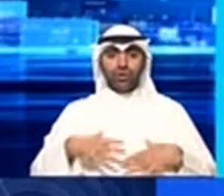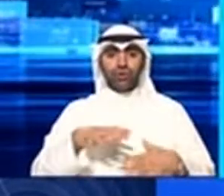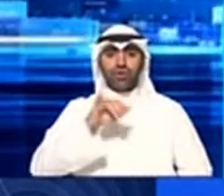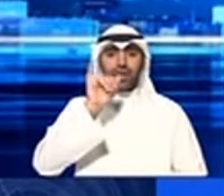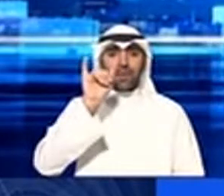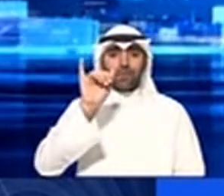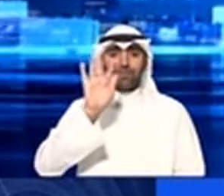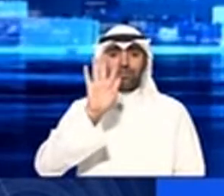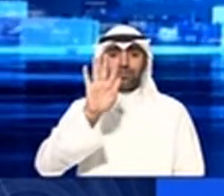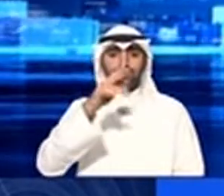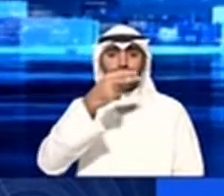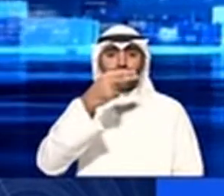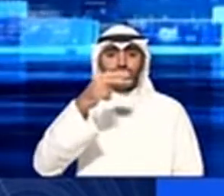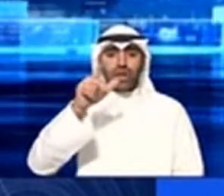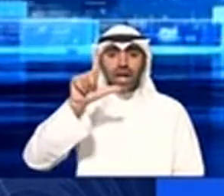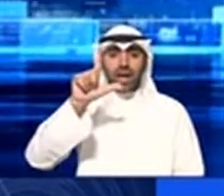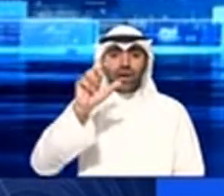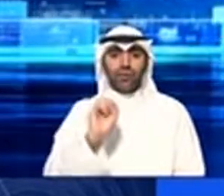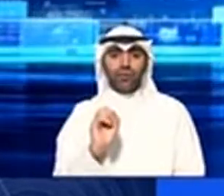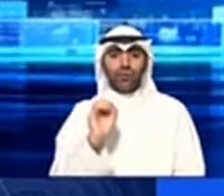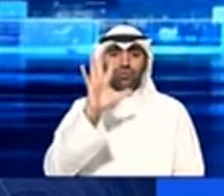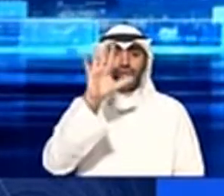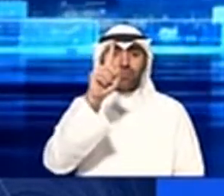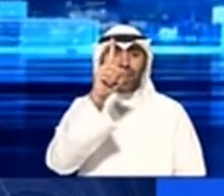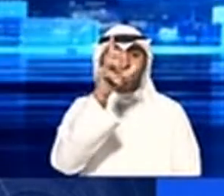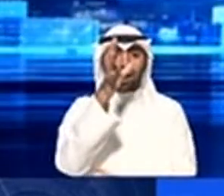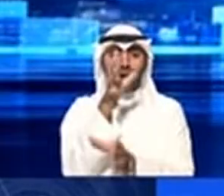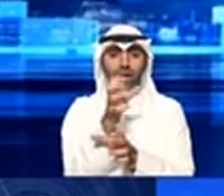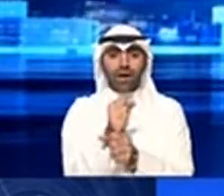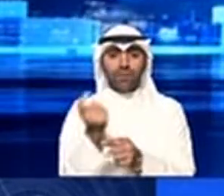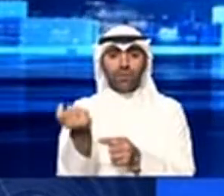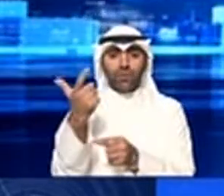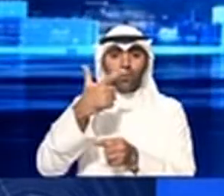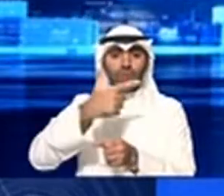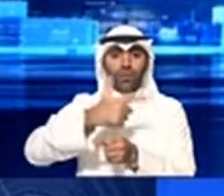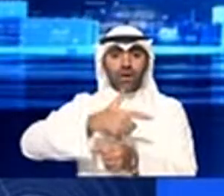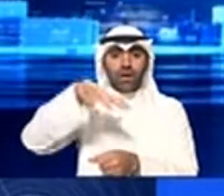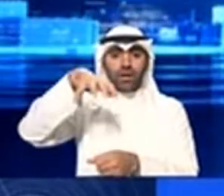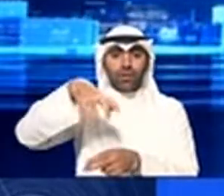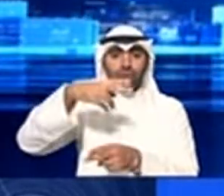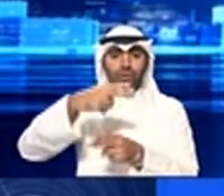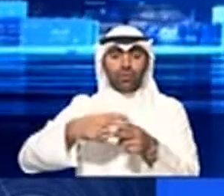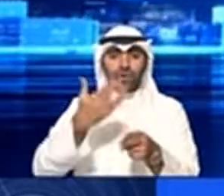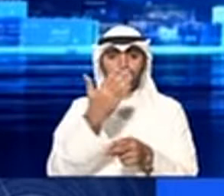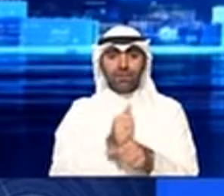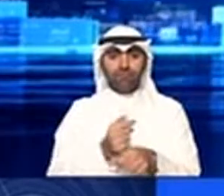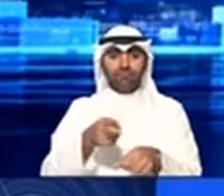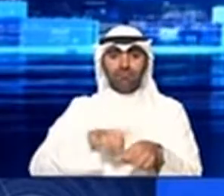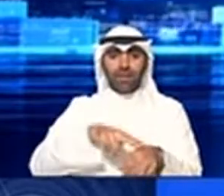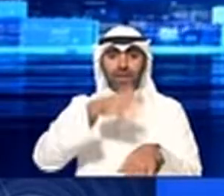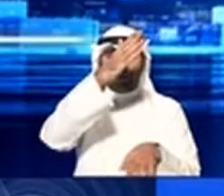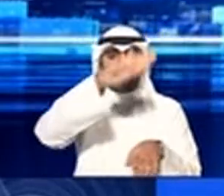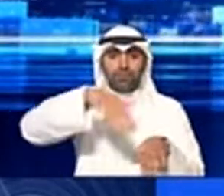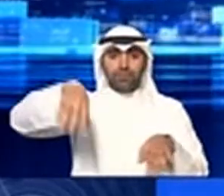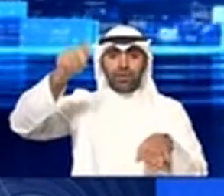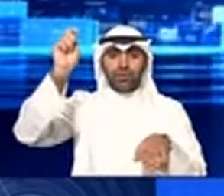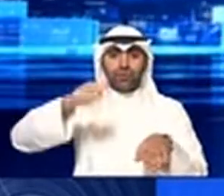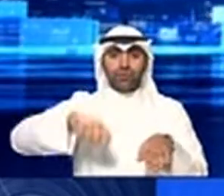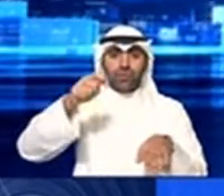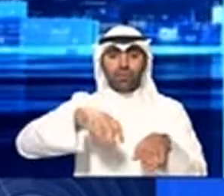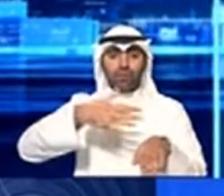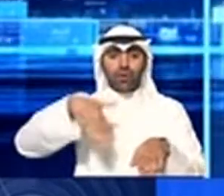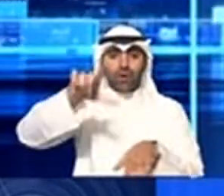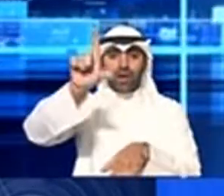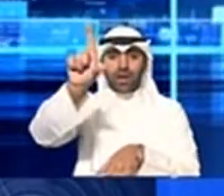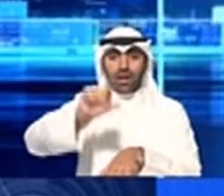الله لسمو الشيخ مشعل الأحمد الجابر الصباح حفظه الله لولاية العهد ومبايعة أعضاء مجلس الأمة